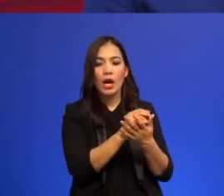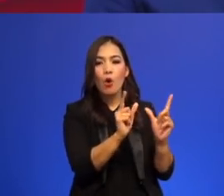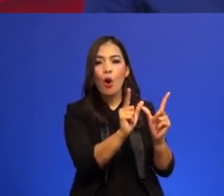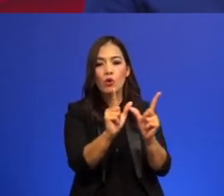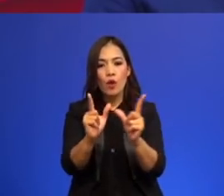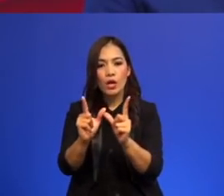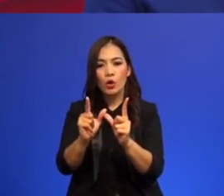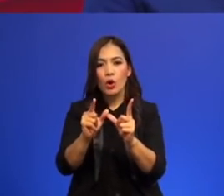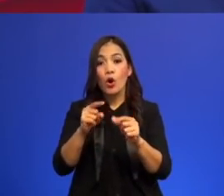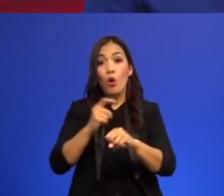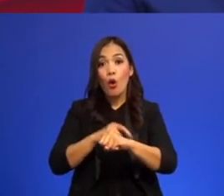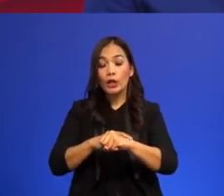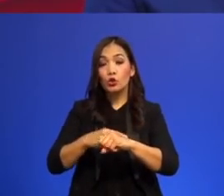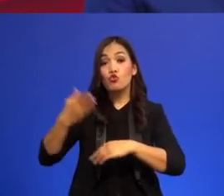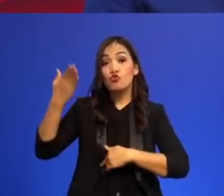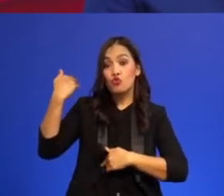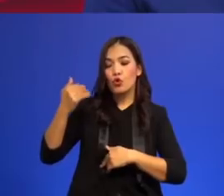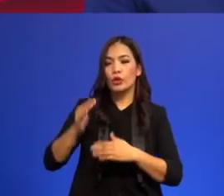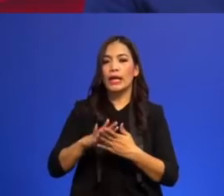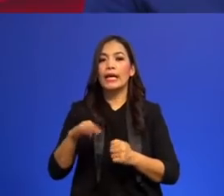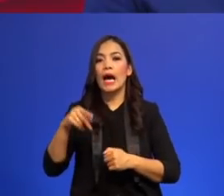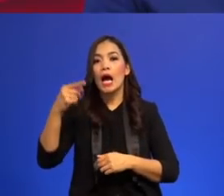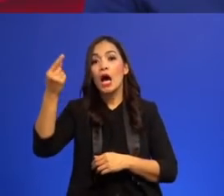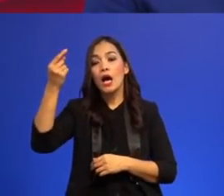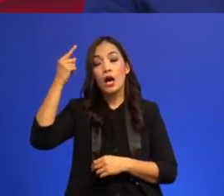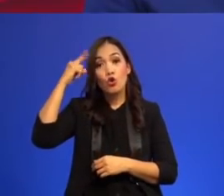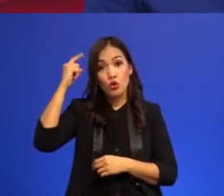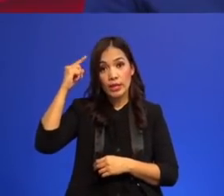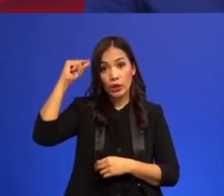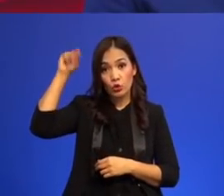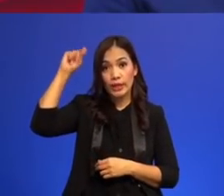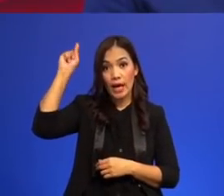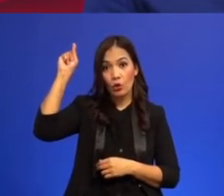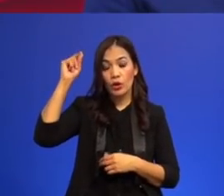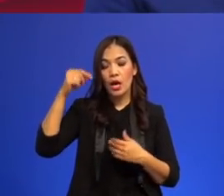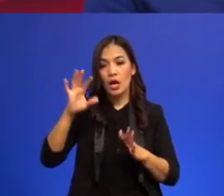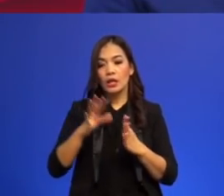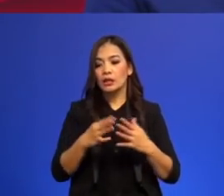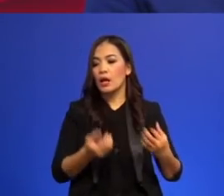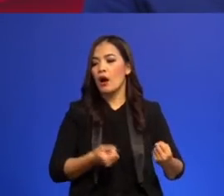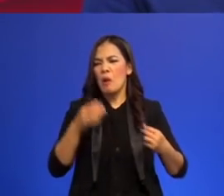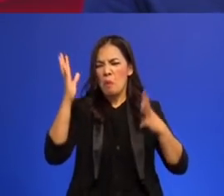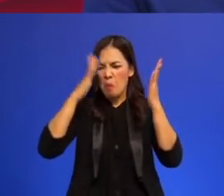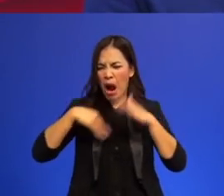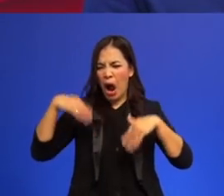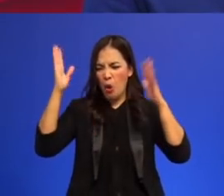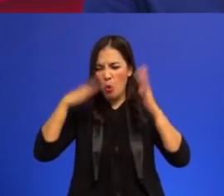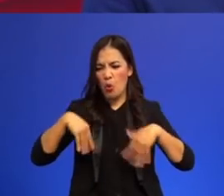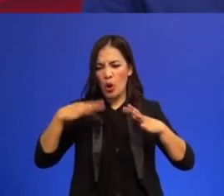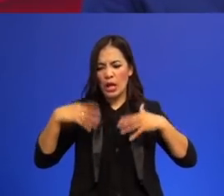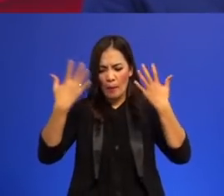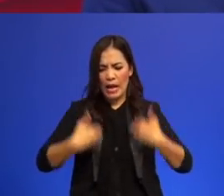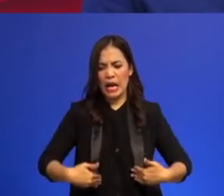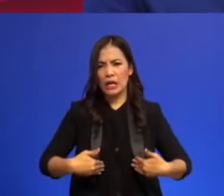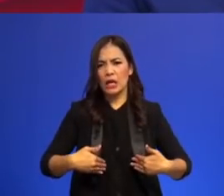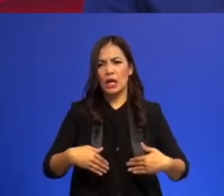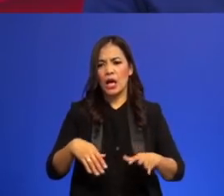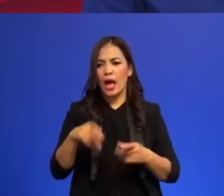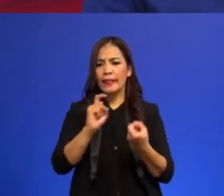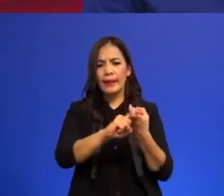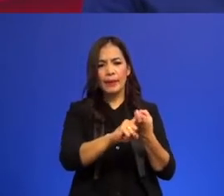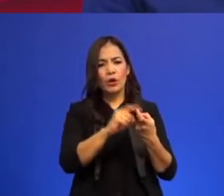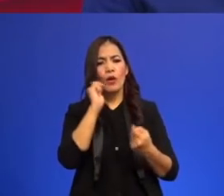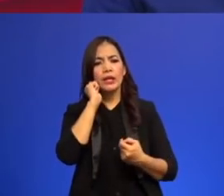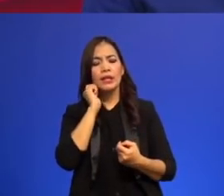Pulang sekolah, pulang kuliah saya. Jadi saya ini sering kuliah bau amis. Teman saya